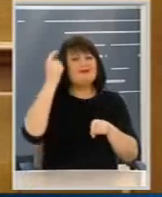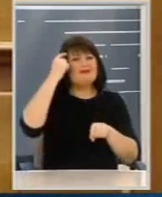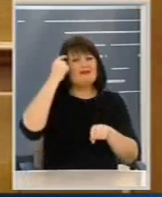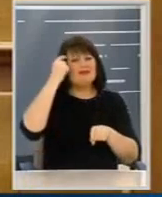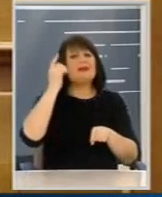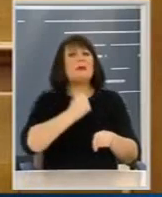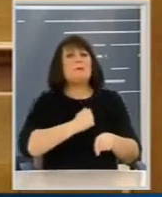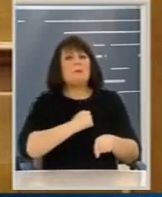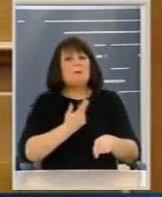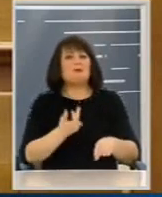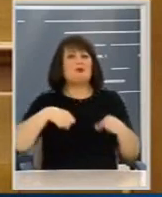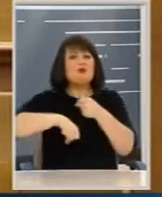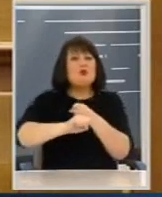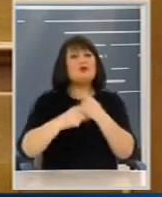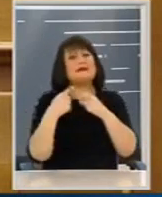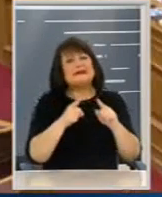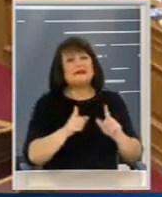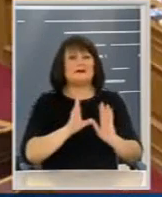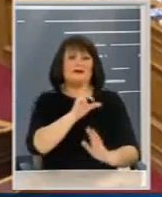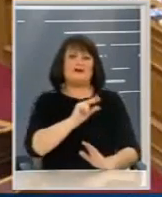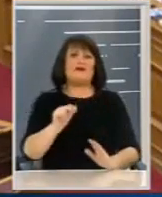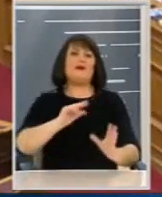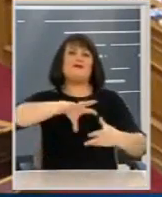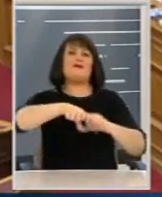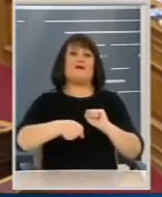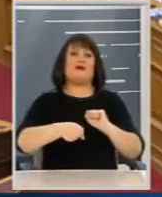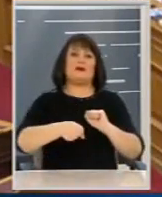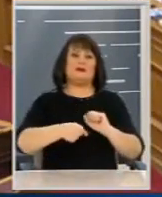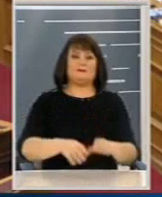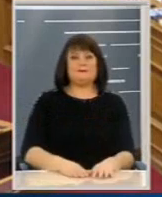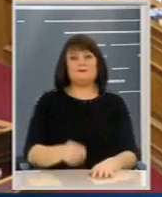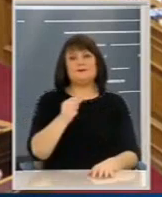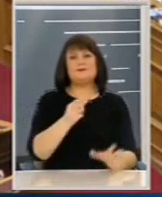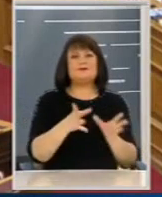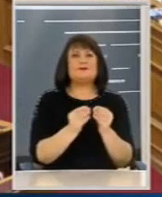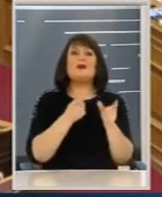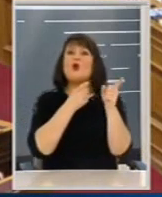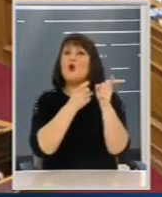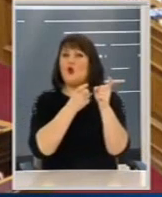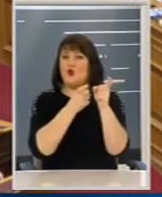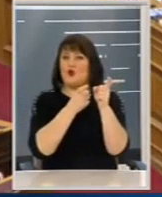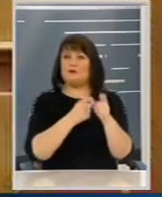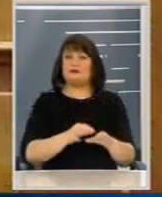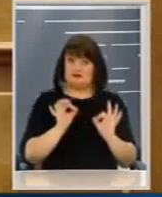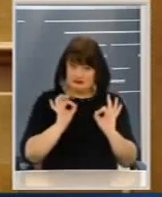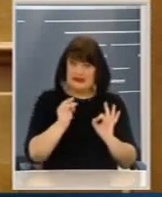ποδοσφαιρικά κίνητρα ή οτιδήποτε άλλο. Σε ό,τι αφορά τα όπλα, βεβαίως και είναι